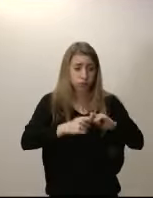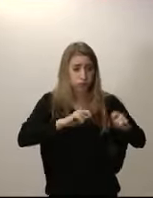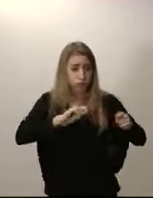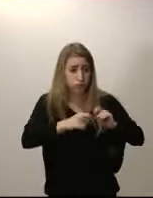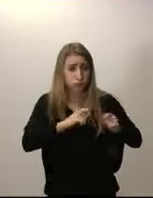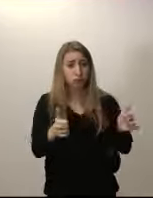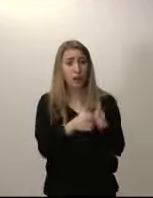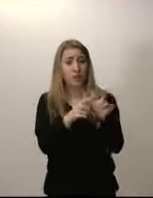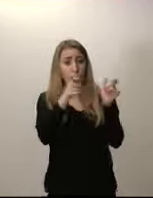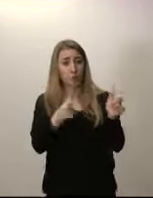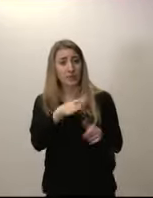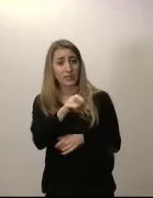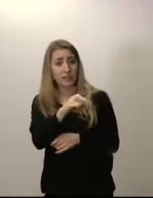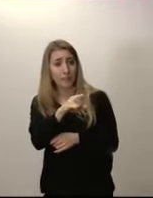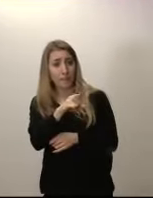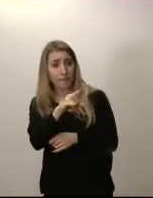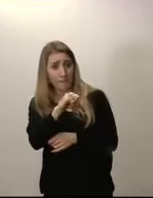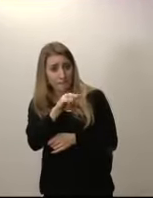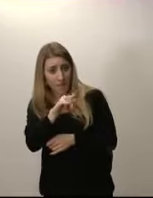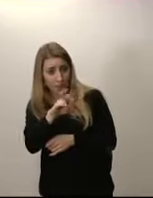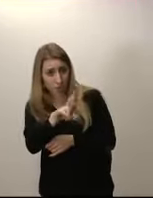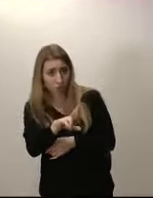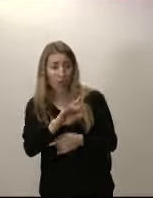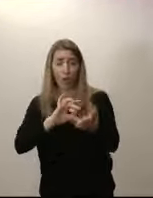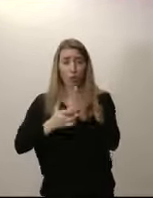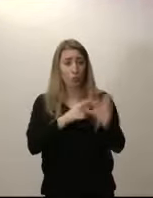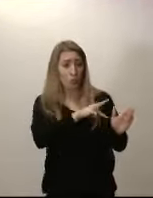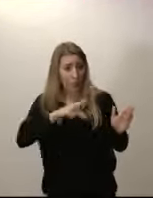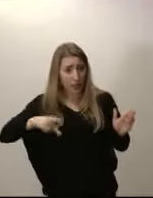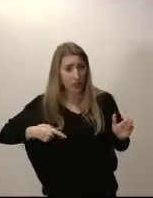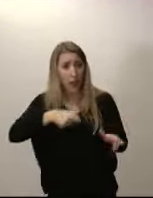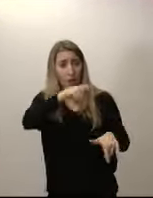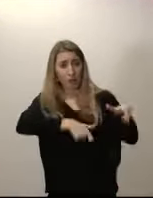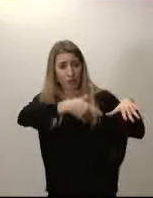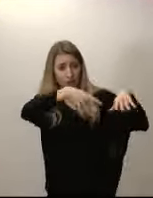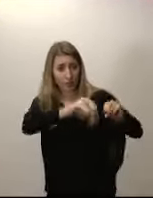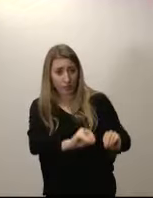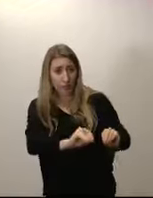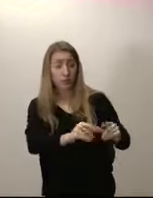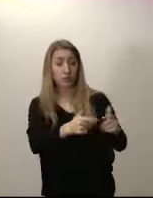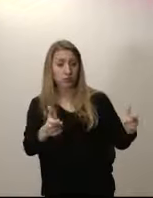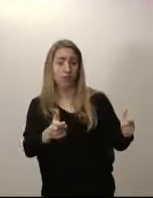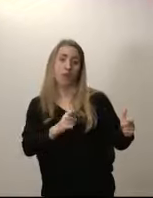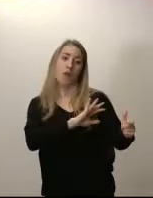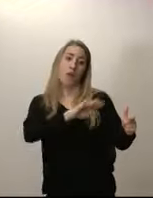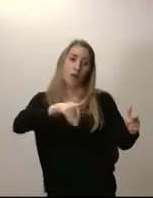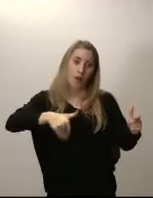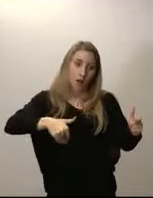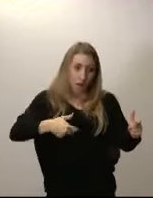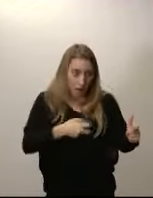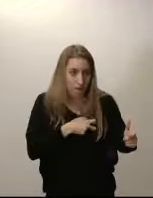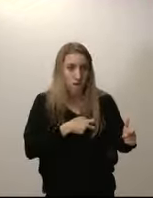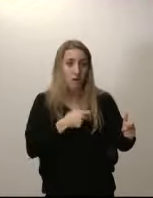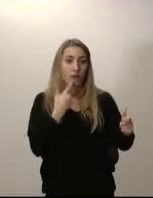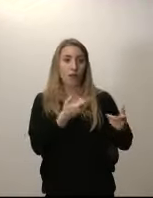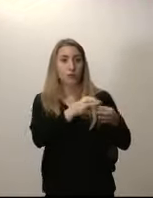avec Batigère, les différents propriétaires, les résidents. Et on a enfin trouvé une solution parce que cette